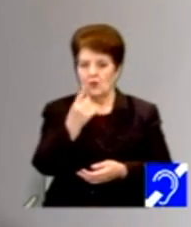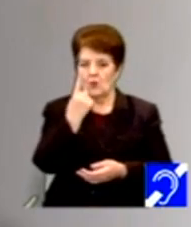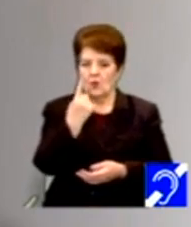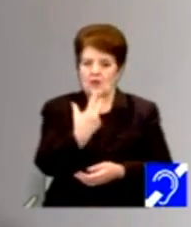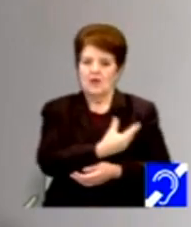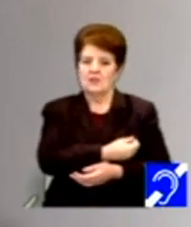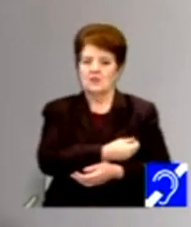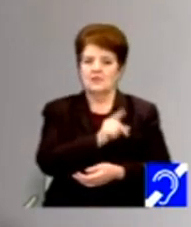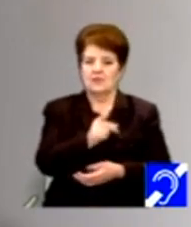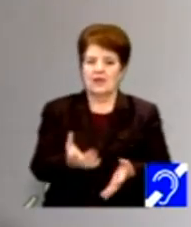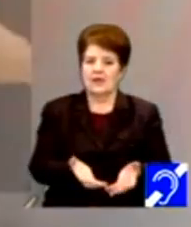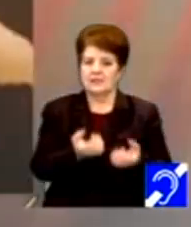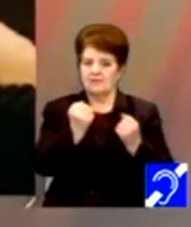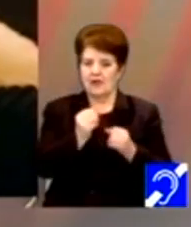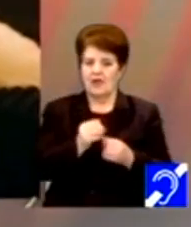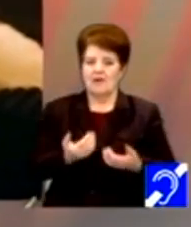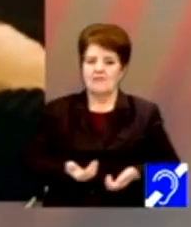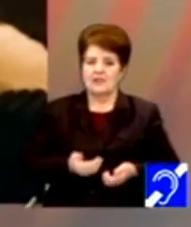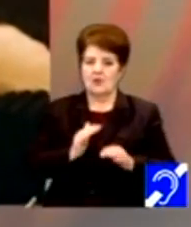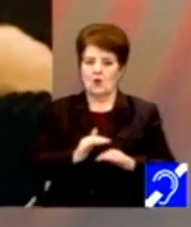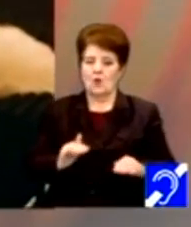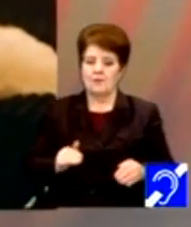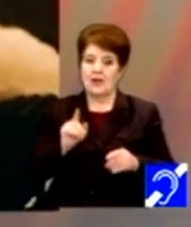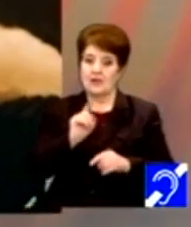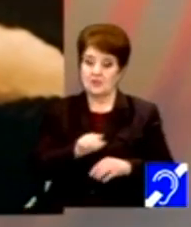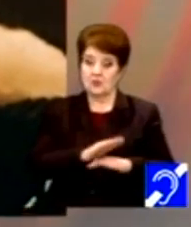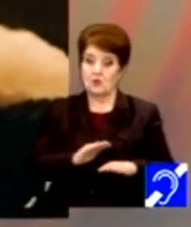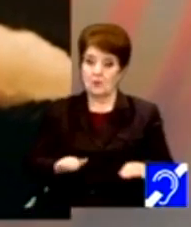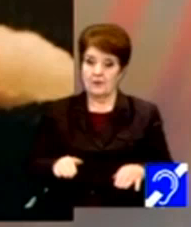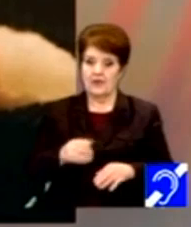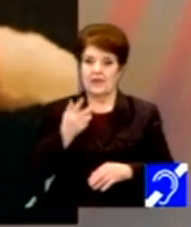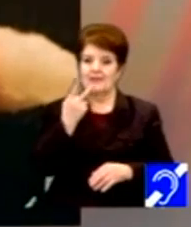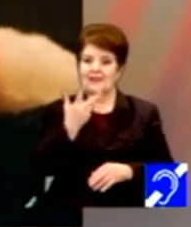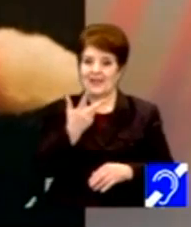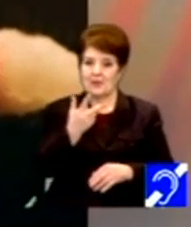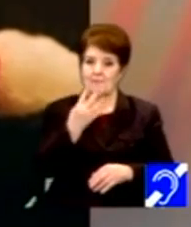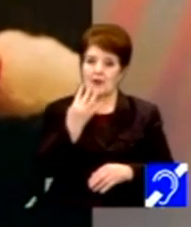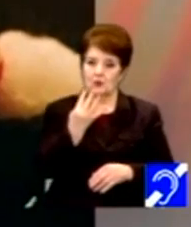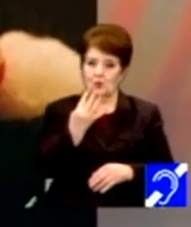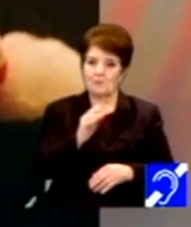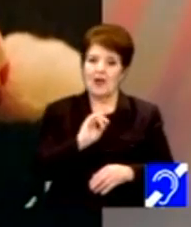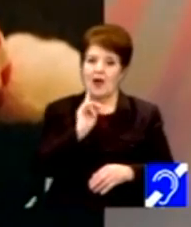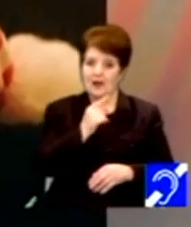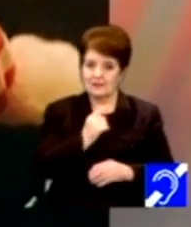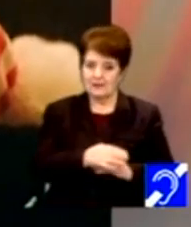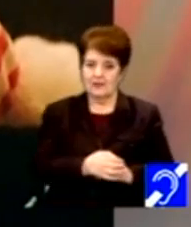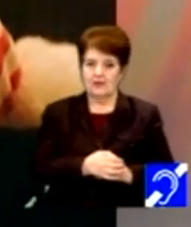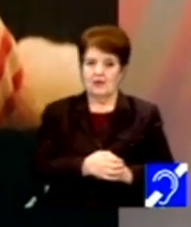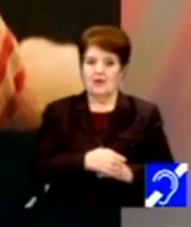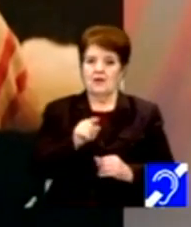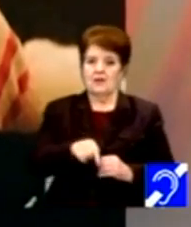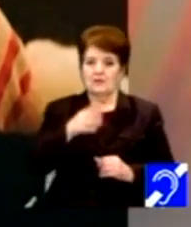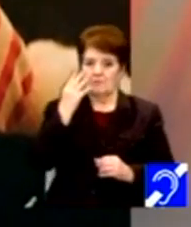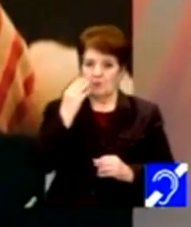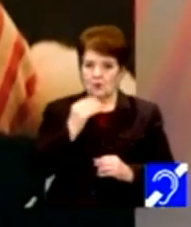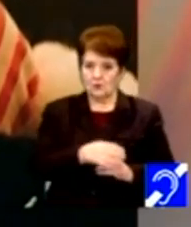injecții care i-ar salva viața copilului. Acești copii se nasc 3-4 pe an. Și în Moldova